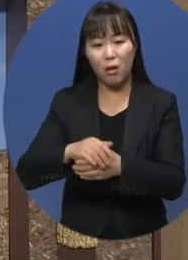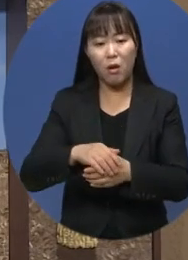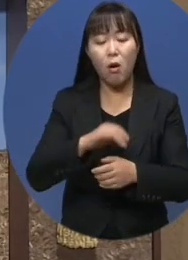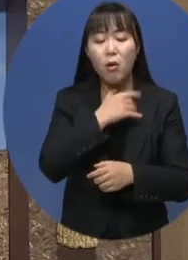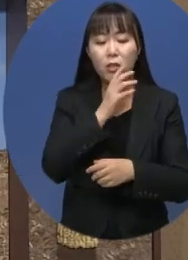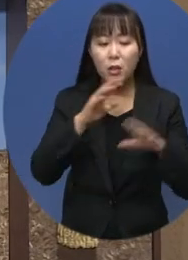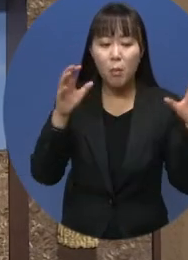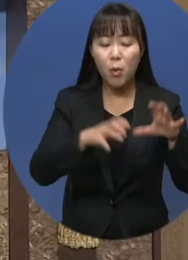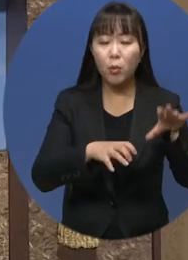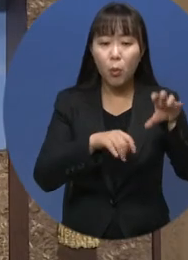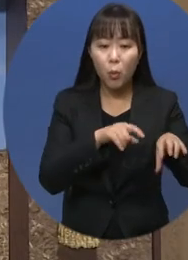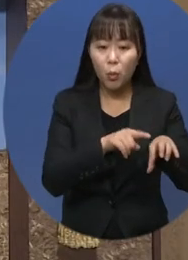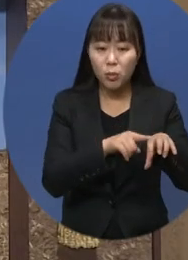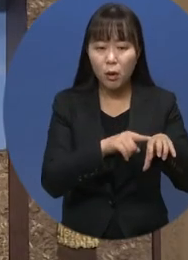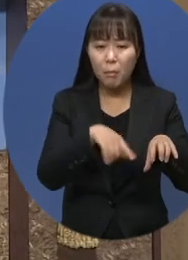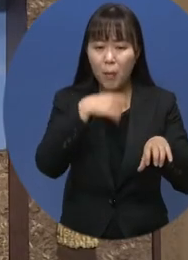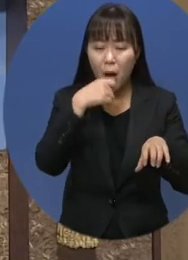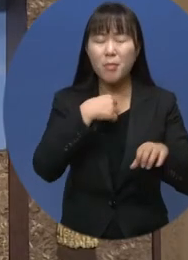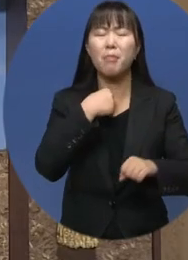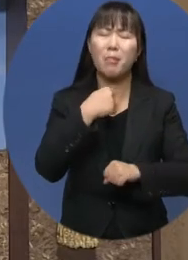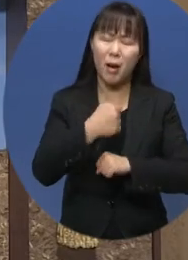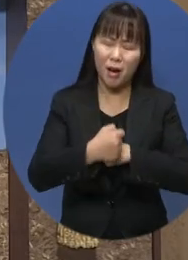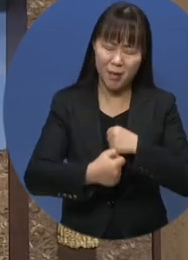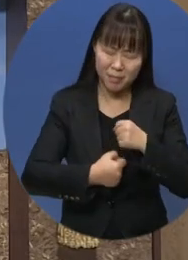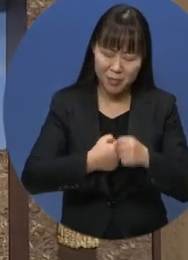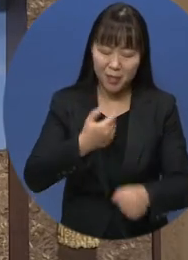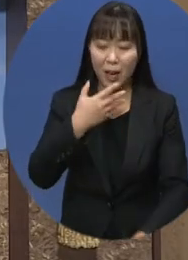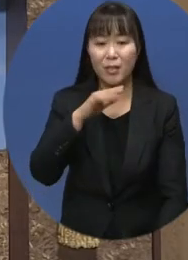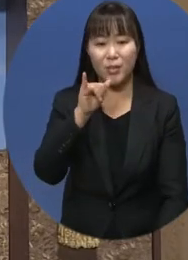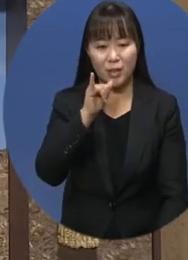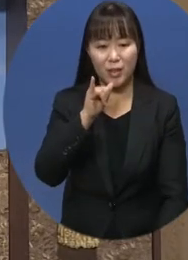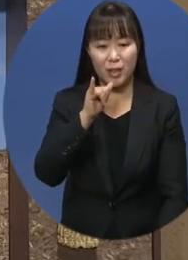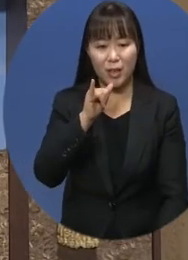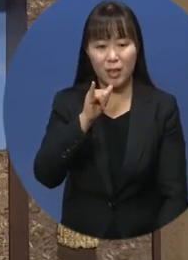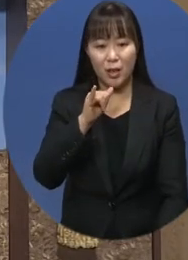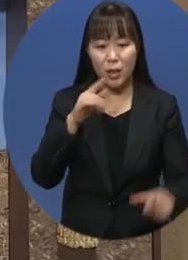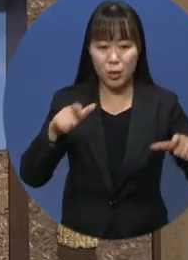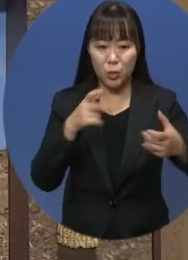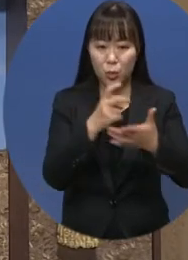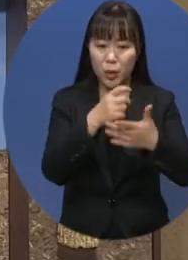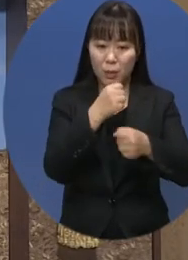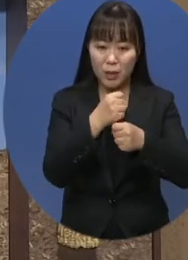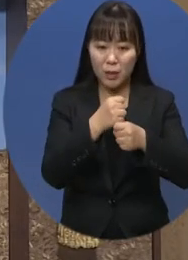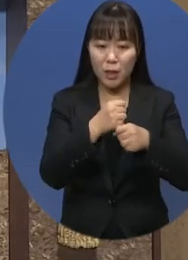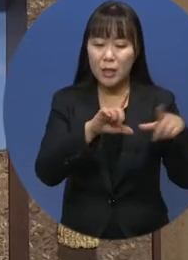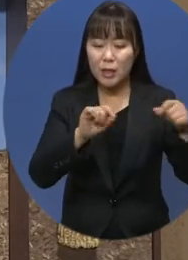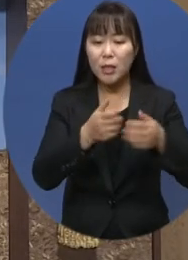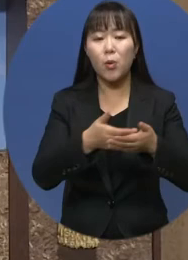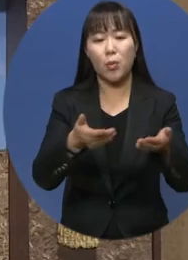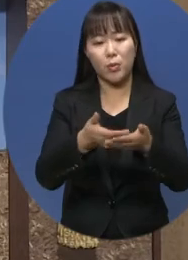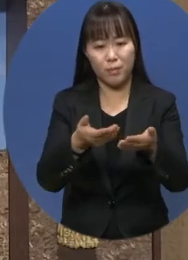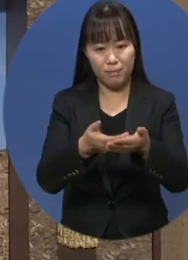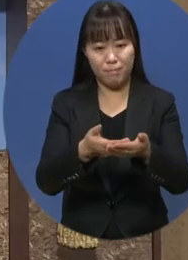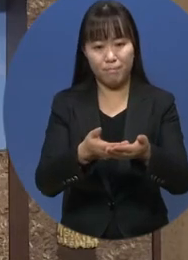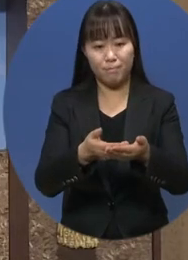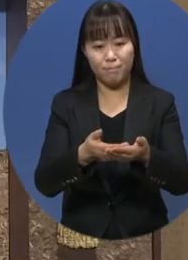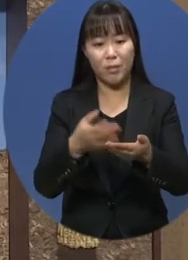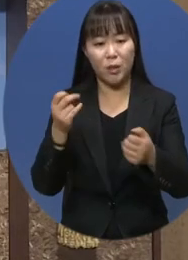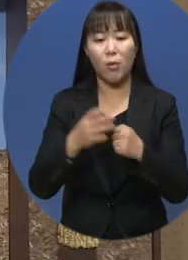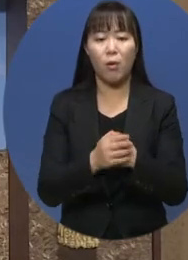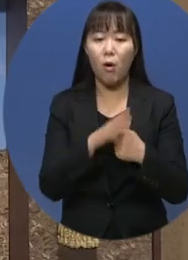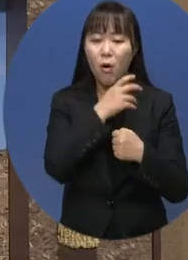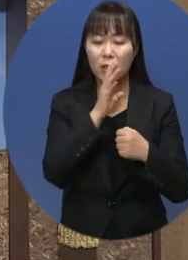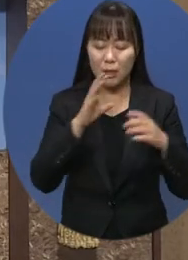무당에서 식사를 마음껏 하실 수 있게 조례를 만들어서 식자재 공부해요 아 그 다음에